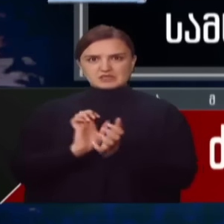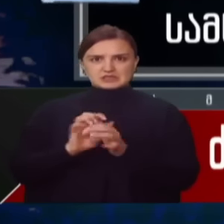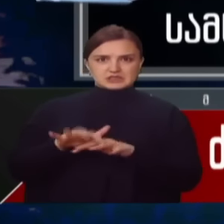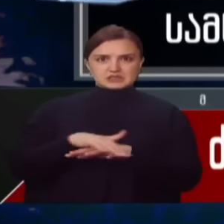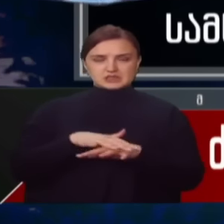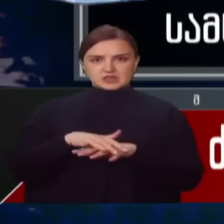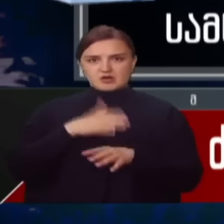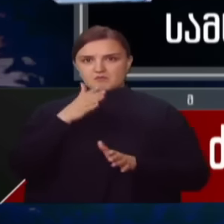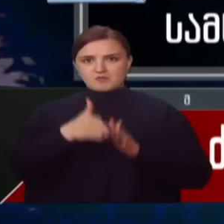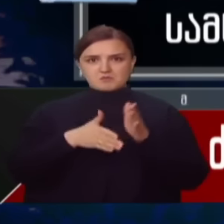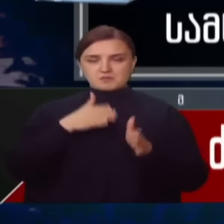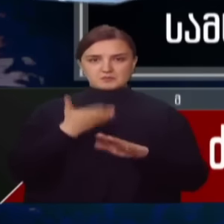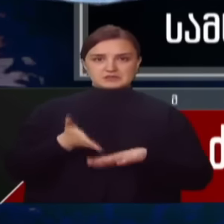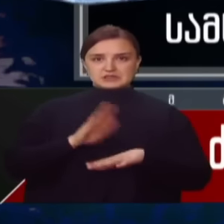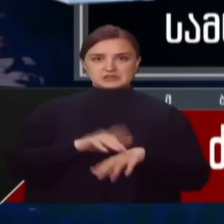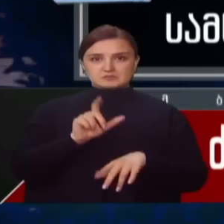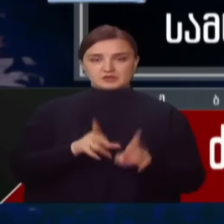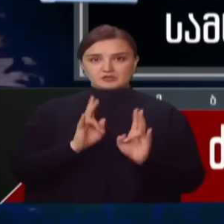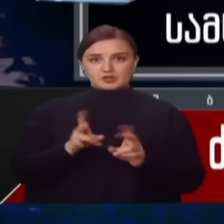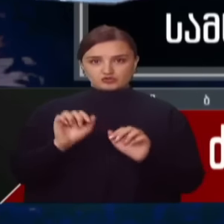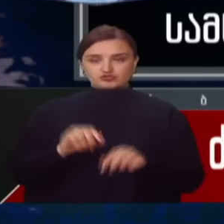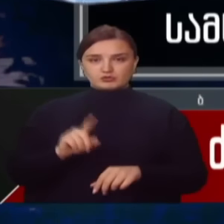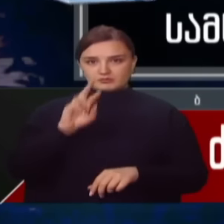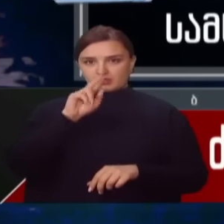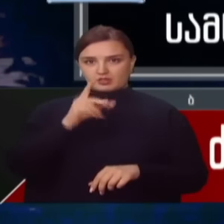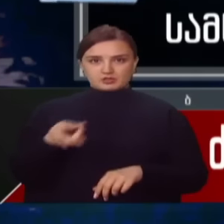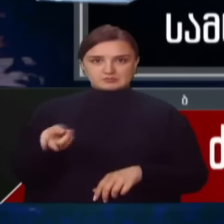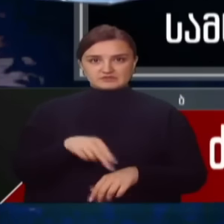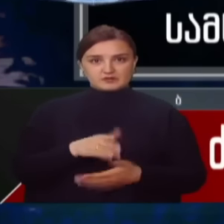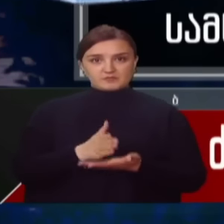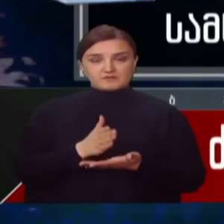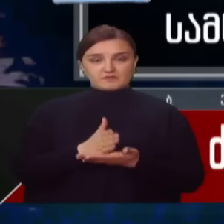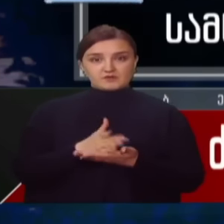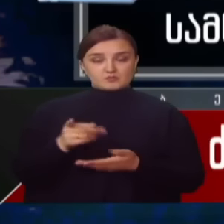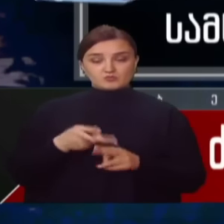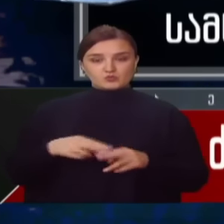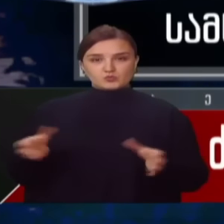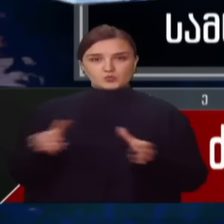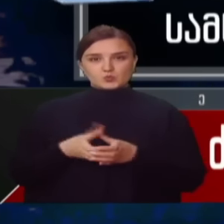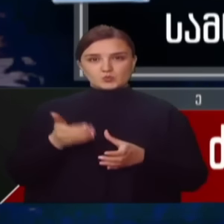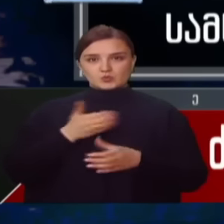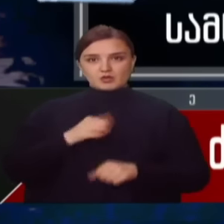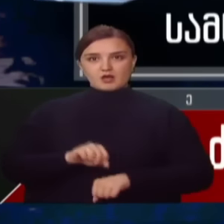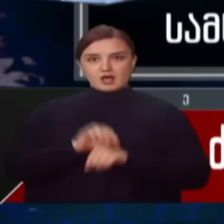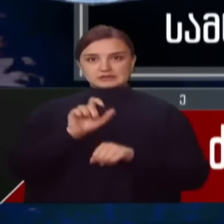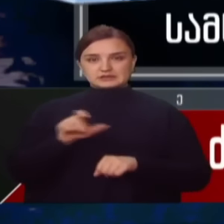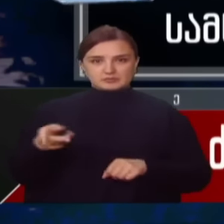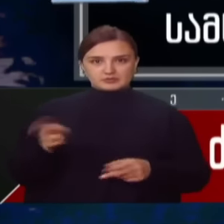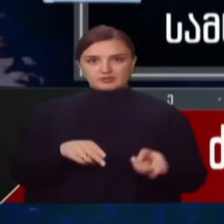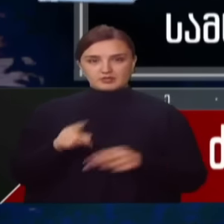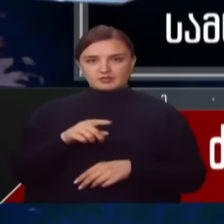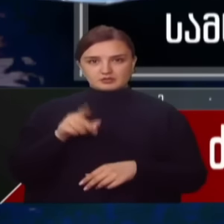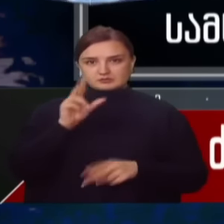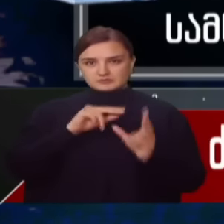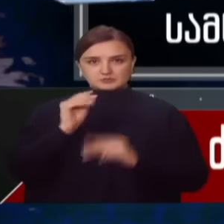შესაბამისად დემონსტრანტთა შორის მძიმედ დაშავებულ პირებსა და მსხვერპლს. აქციის ორგანიზატორებისთვის სასურველია საპროტესტო აქციებს მოჰყვეს ადამიანური მსხვერპლი.